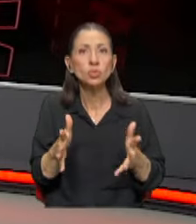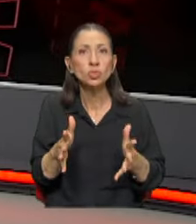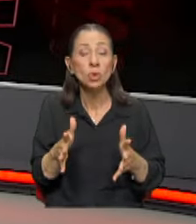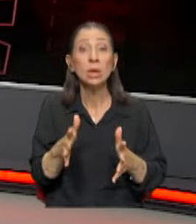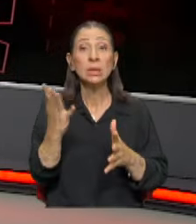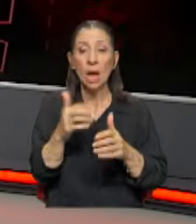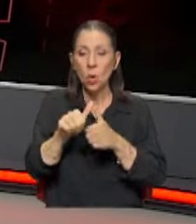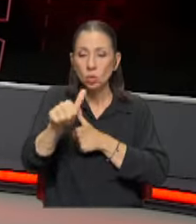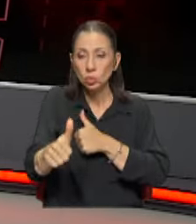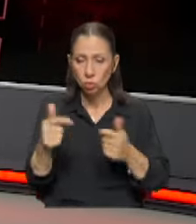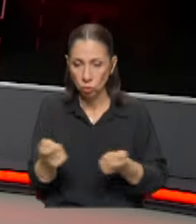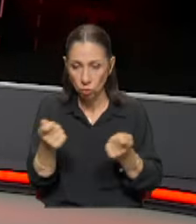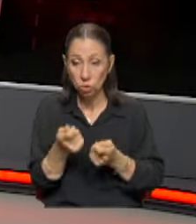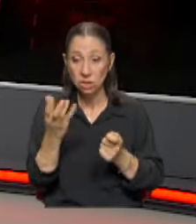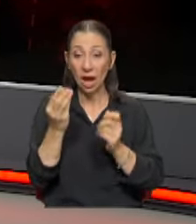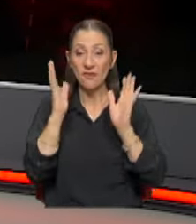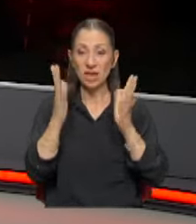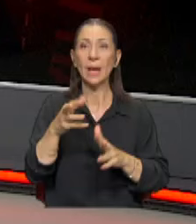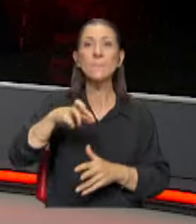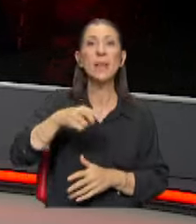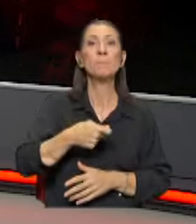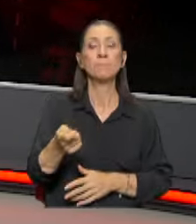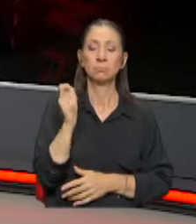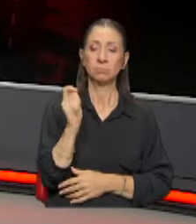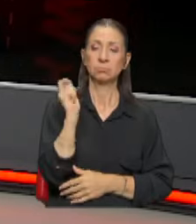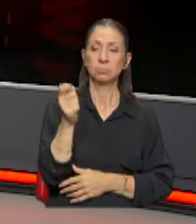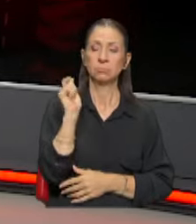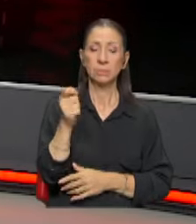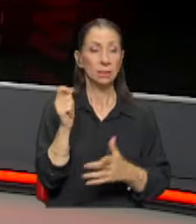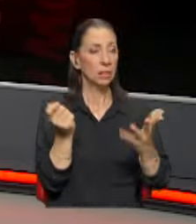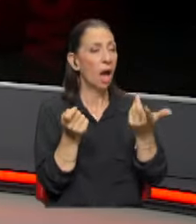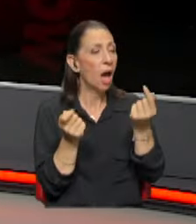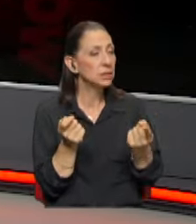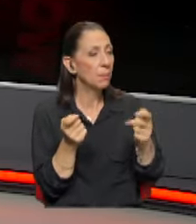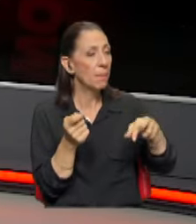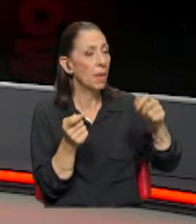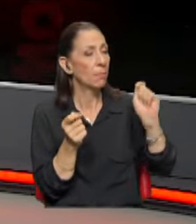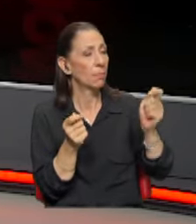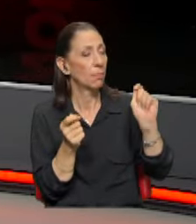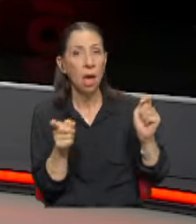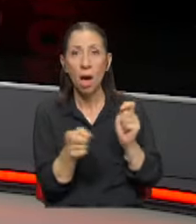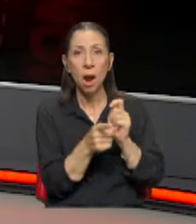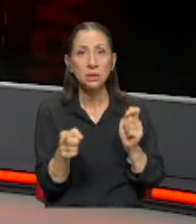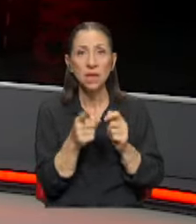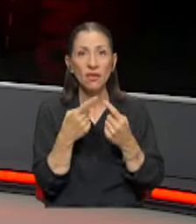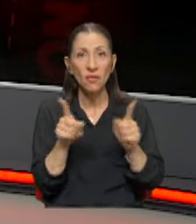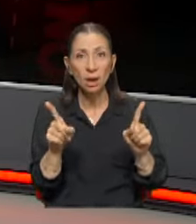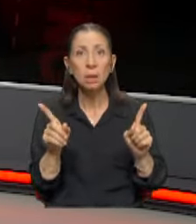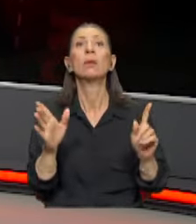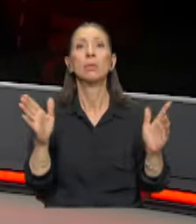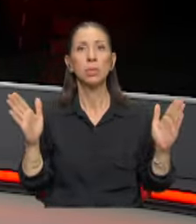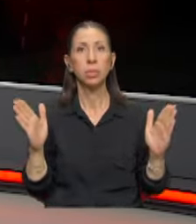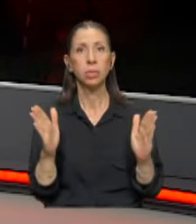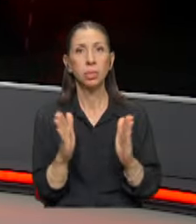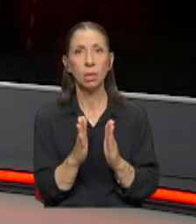Daha uzun süre çalışıp daha çok prim ödeyen emekli ile daha az prim ödeyen emekli arasındaki makas daralmış